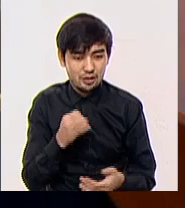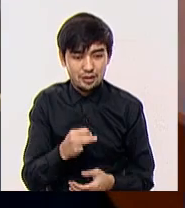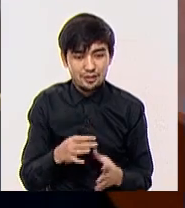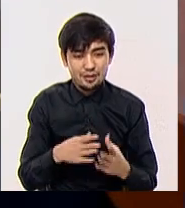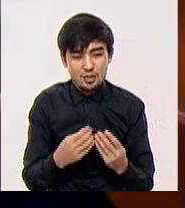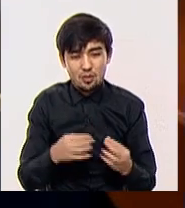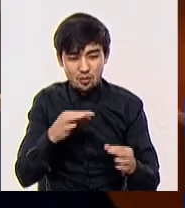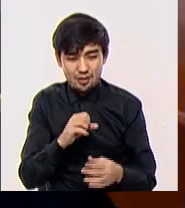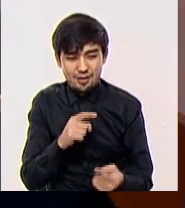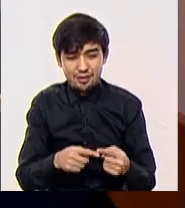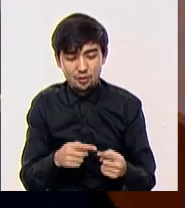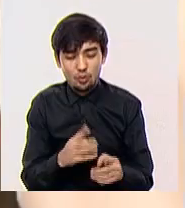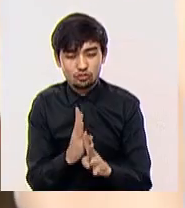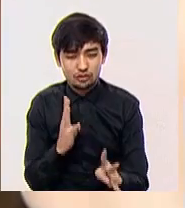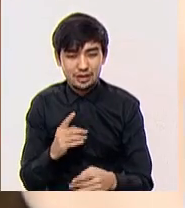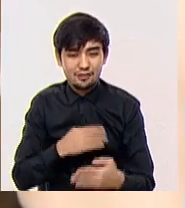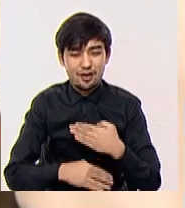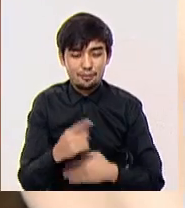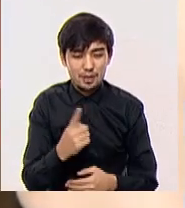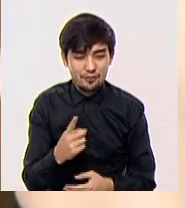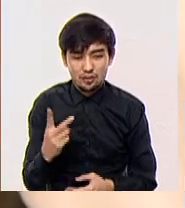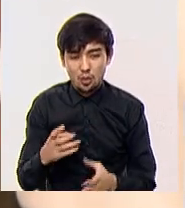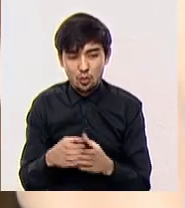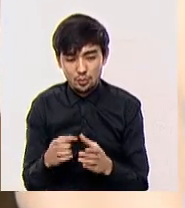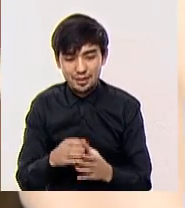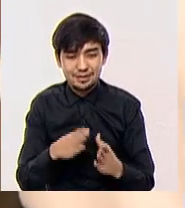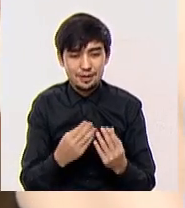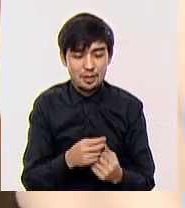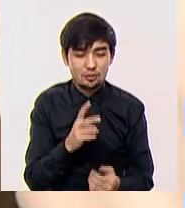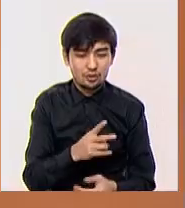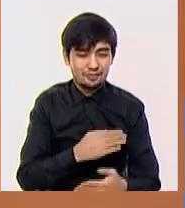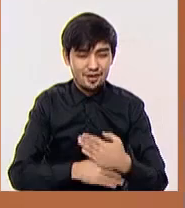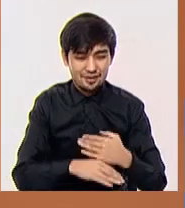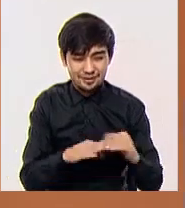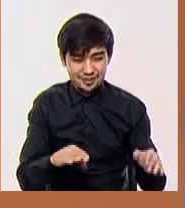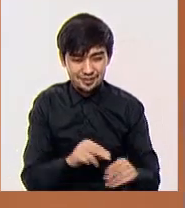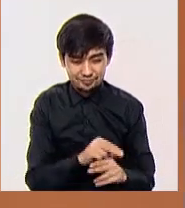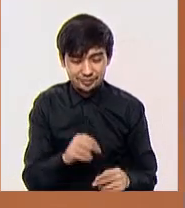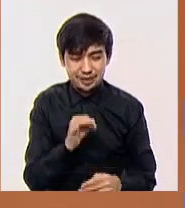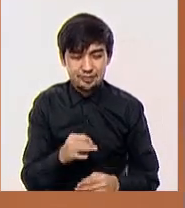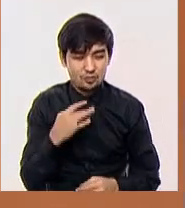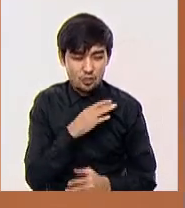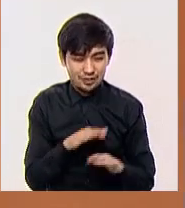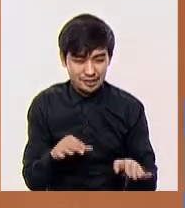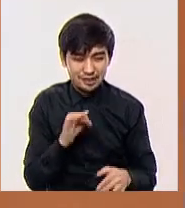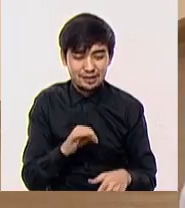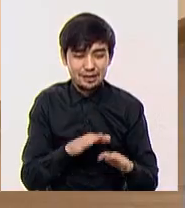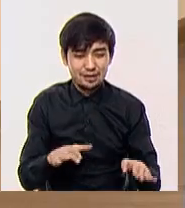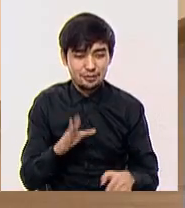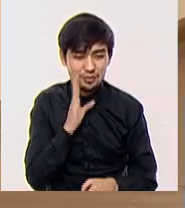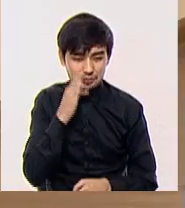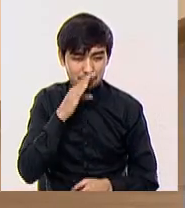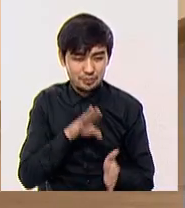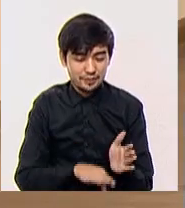рассчитывать состоящие в очереди на жилье инвалиды первой и второй групп, семьи, где воспитывают детей инвалидов, многодетные и дети-сироты.